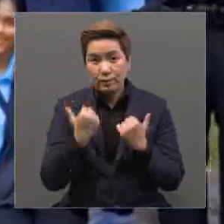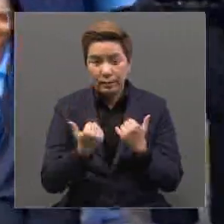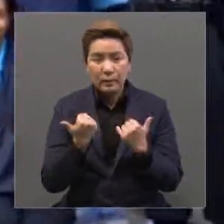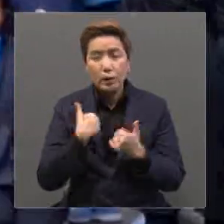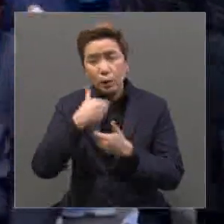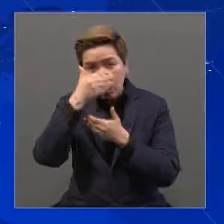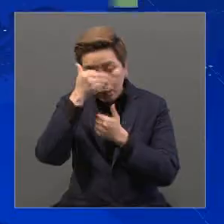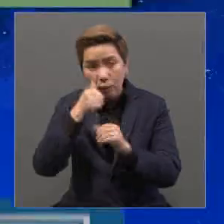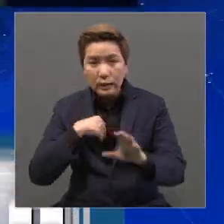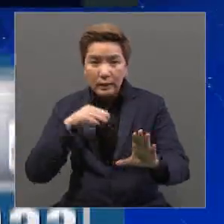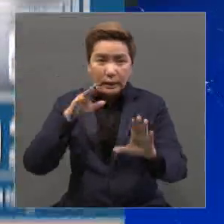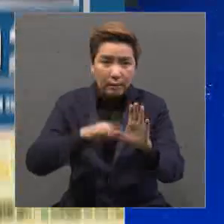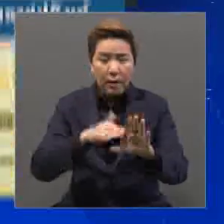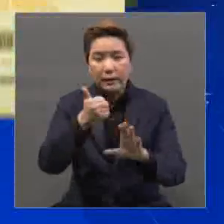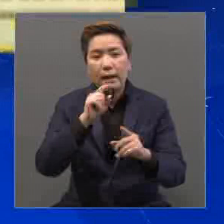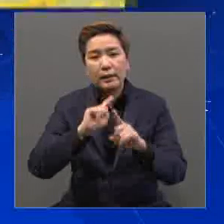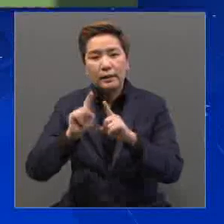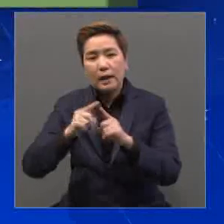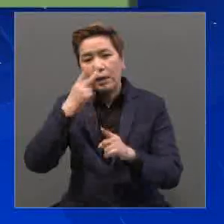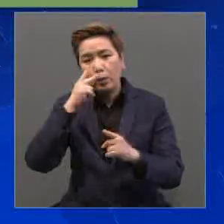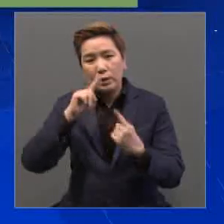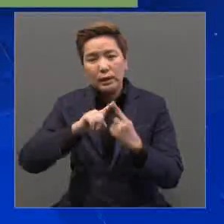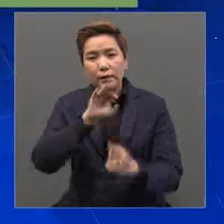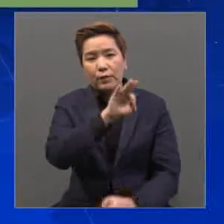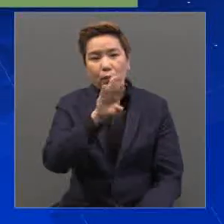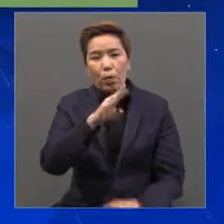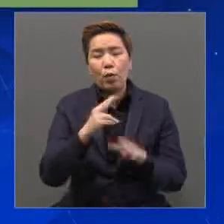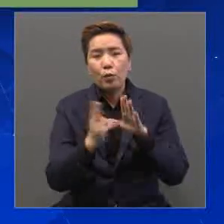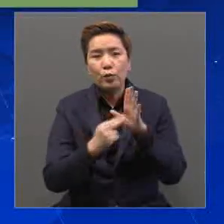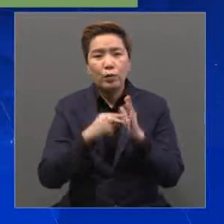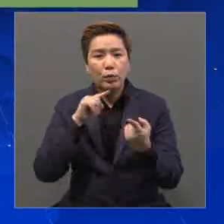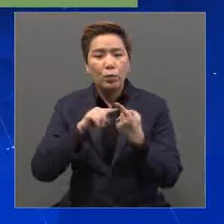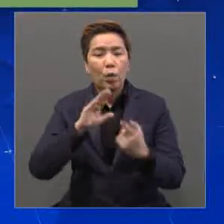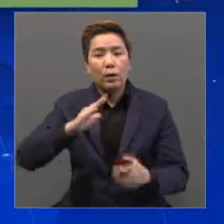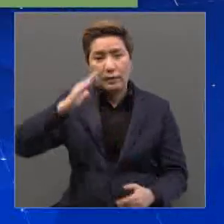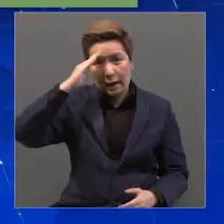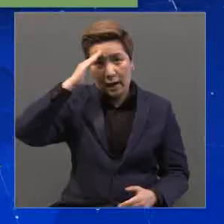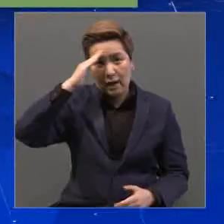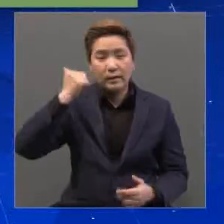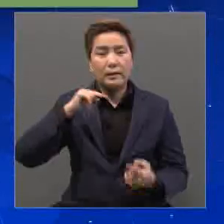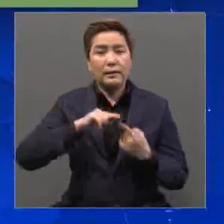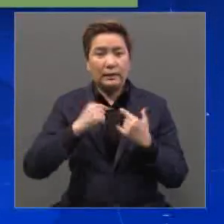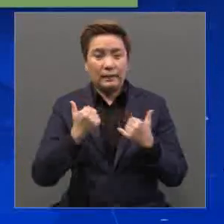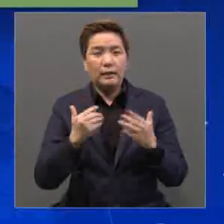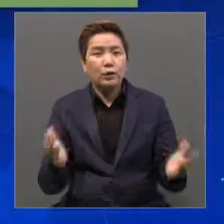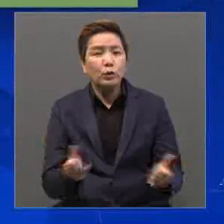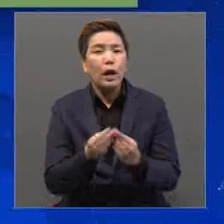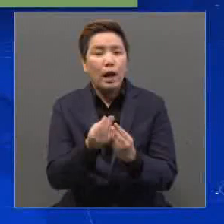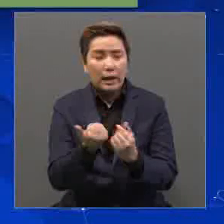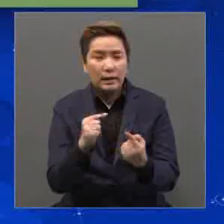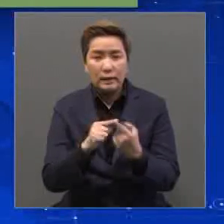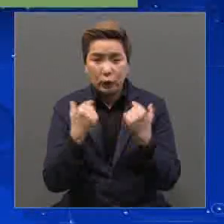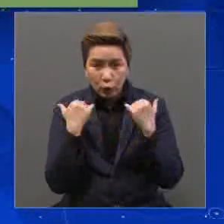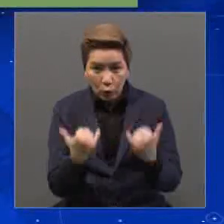สนใจนะคะดูรายละเอียดเพิ่มเติมกันได้เลยค่ะที่ Facebookองค์การสงเคราะห์ทหารผ่านศึกในพระบรมราชูปถัมภ์